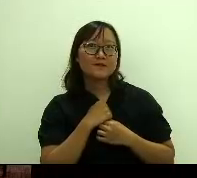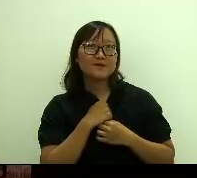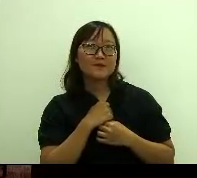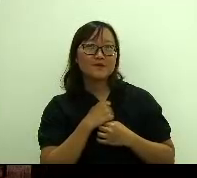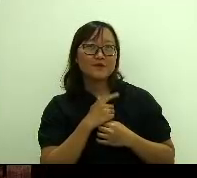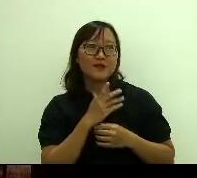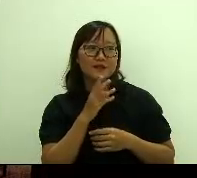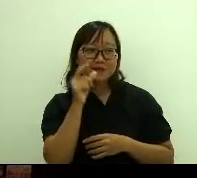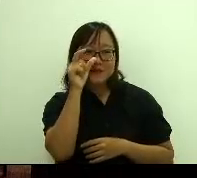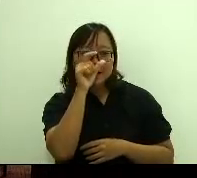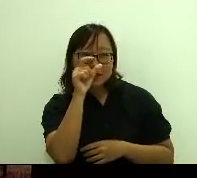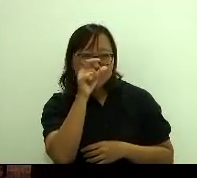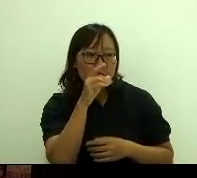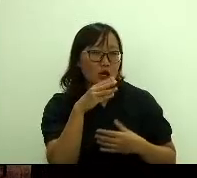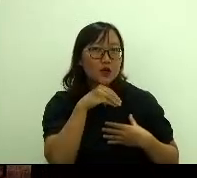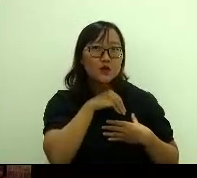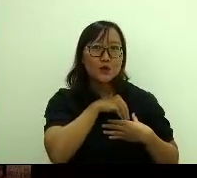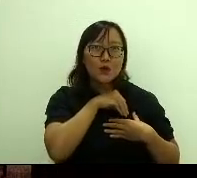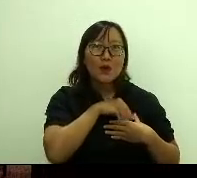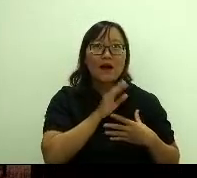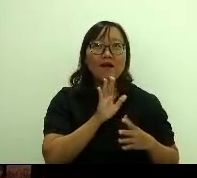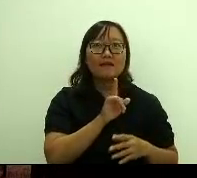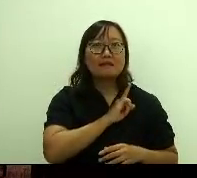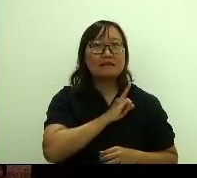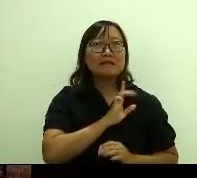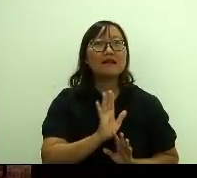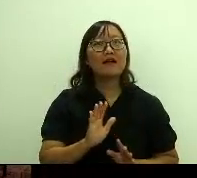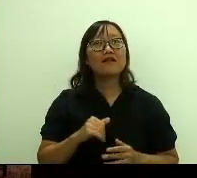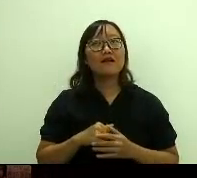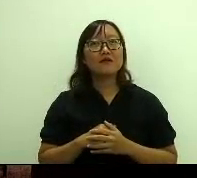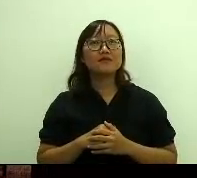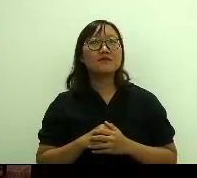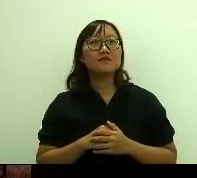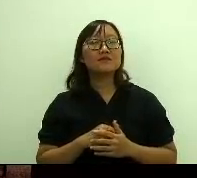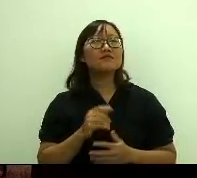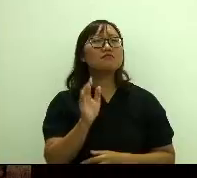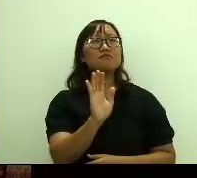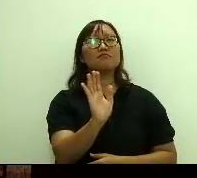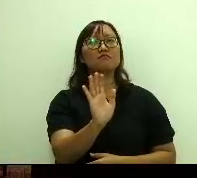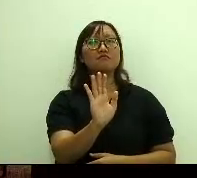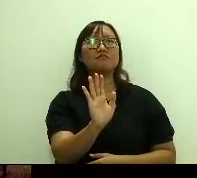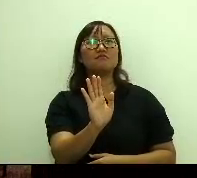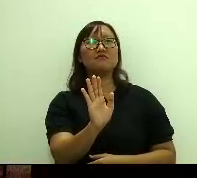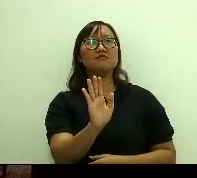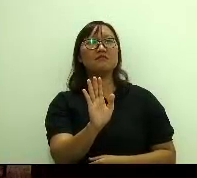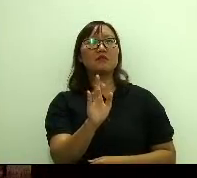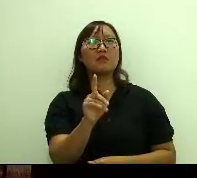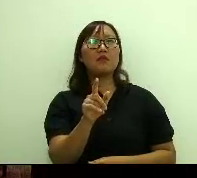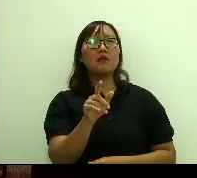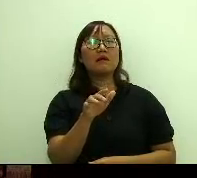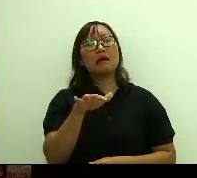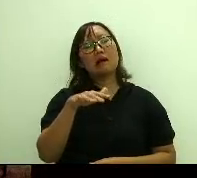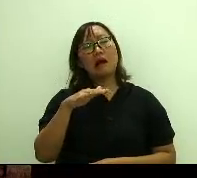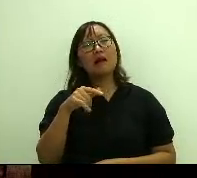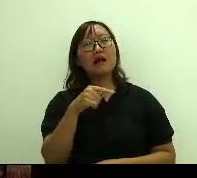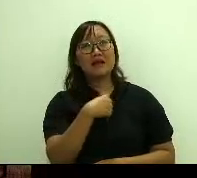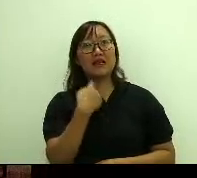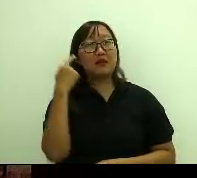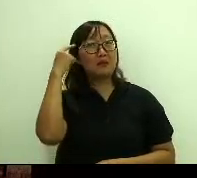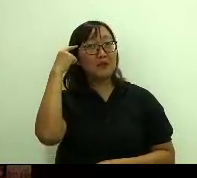bijaksana ketika mau mengambil satu keputusan tertentu atau bersikap sesuatu. Ya, sehingga ada hal-hal yang